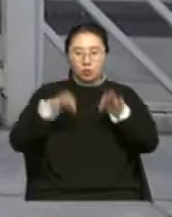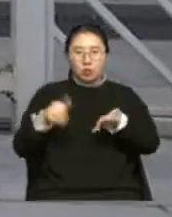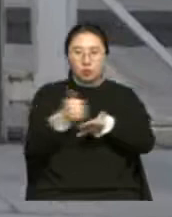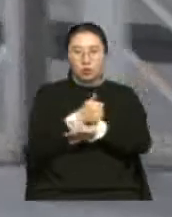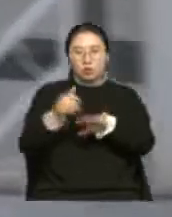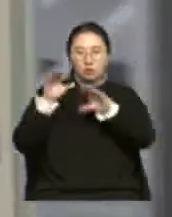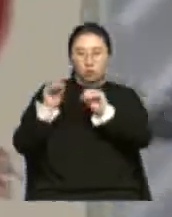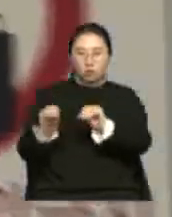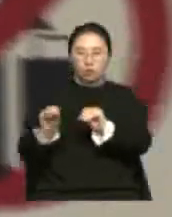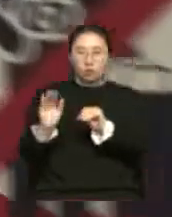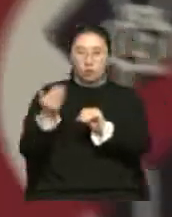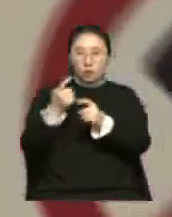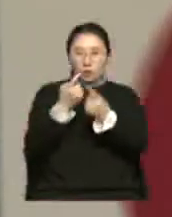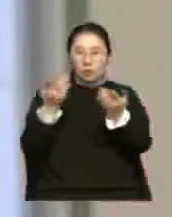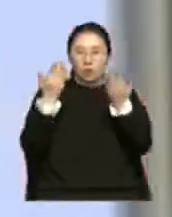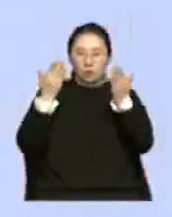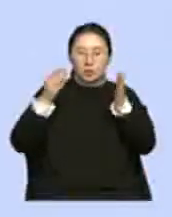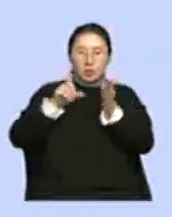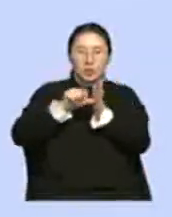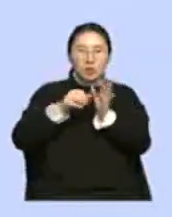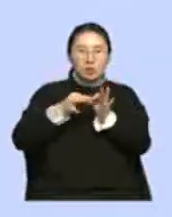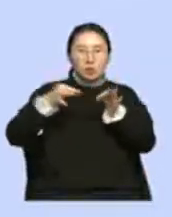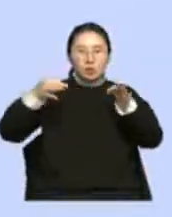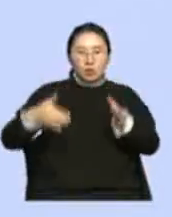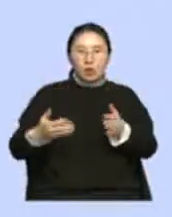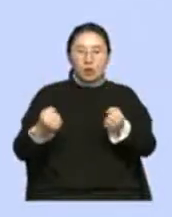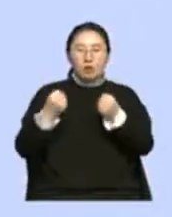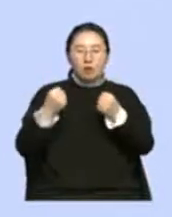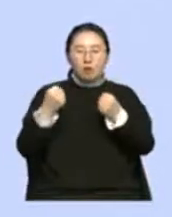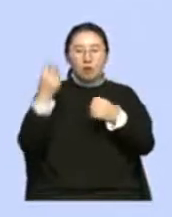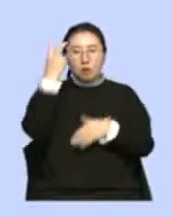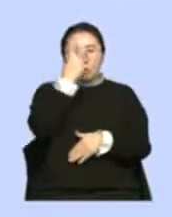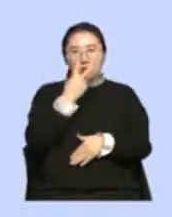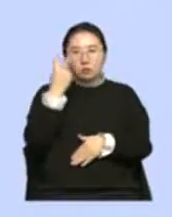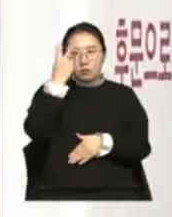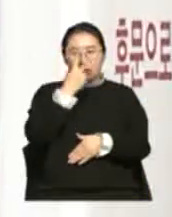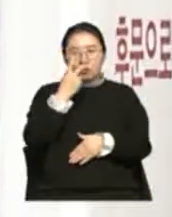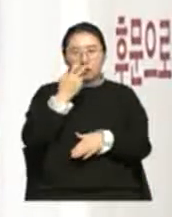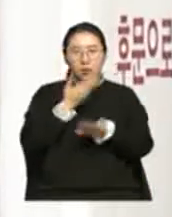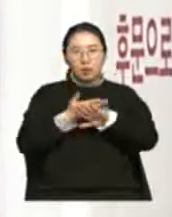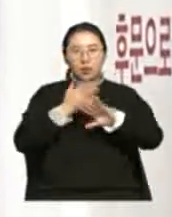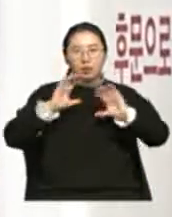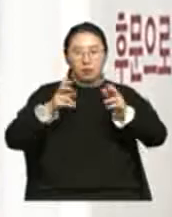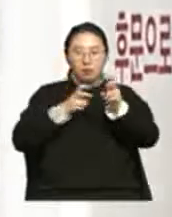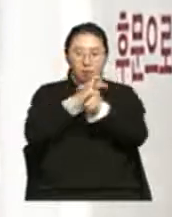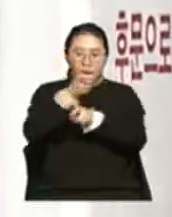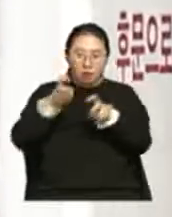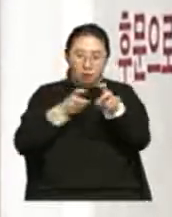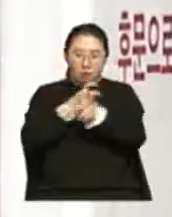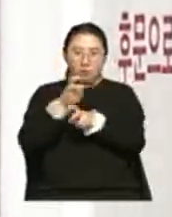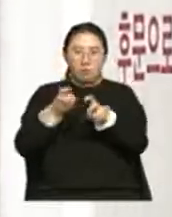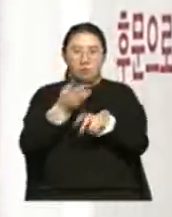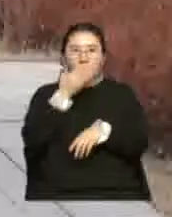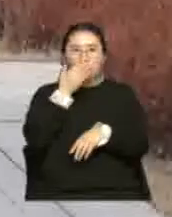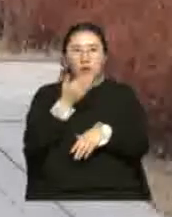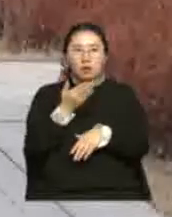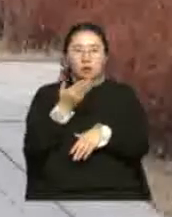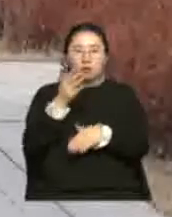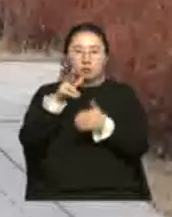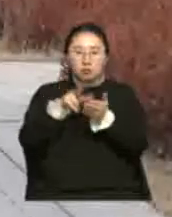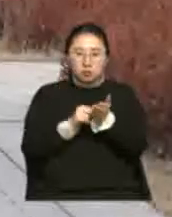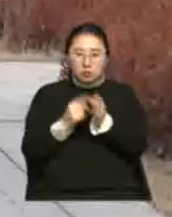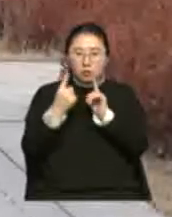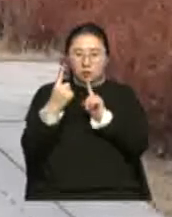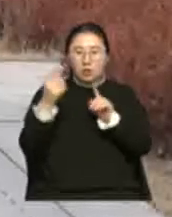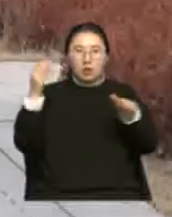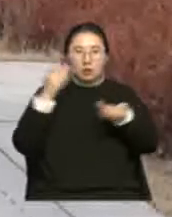중지되는데 대학에선 그 기간 동안 학생들의 건강 상태와 외출 여부 등을 모니터링해야 합니다. 문제는 격리